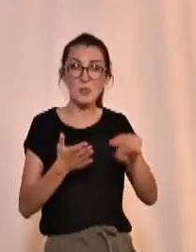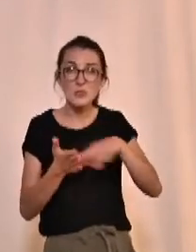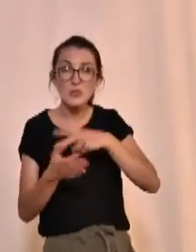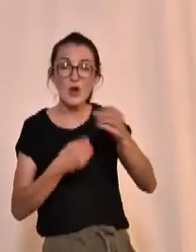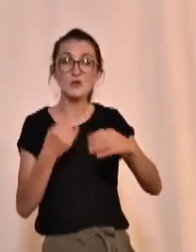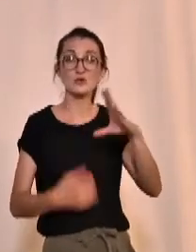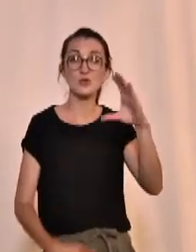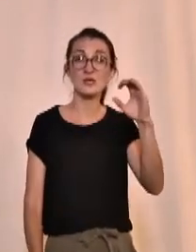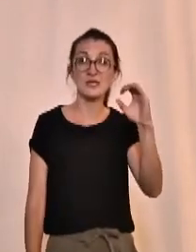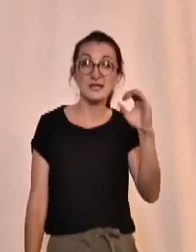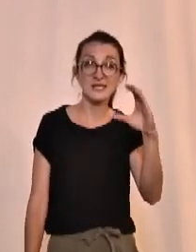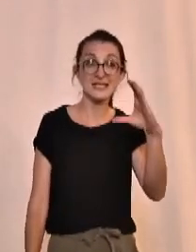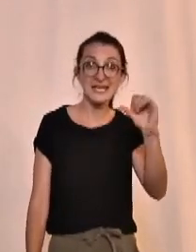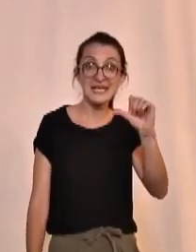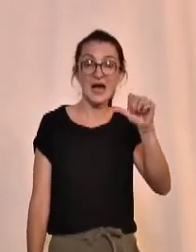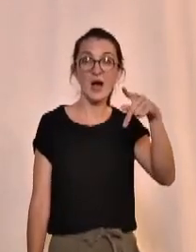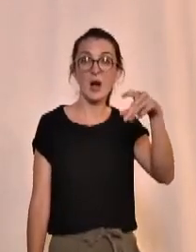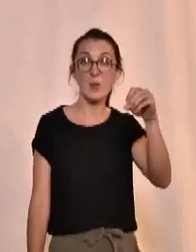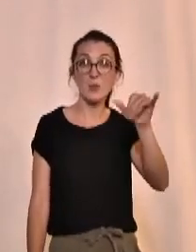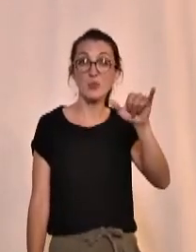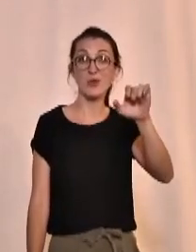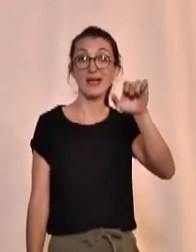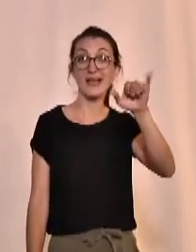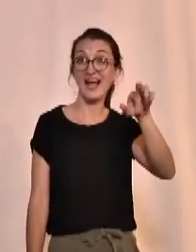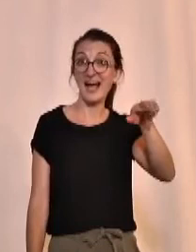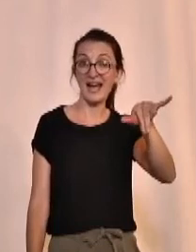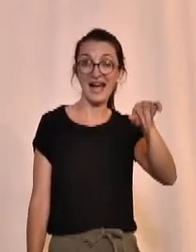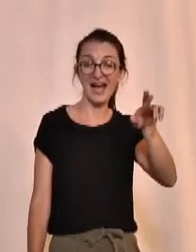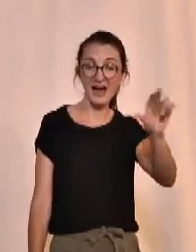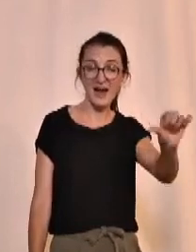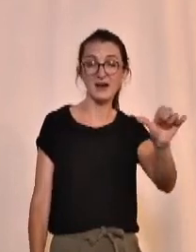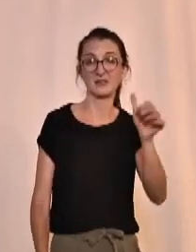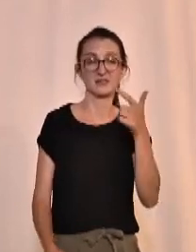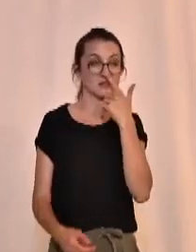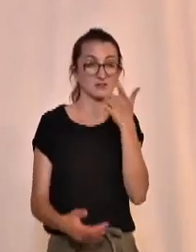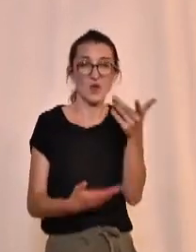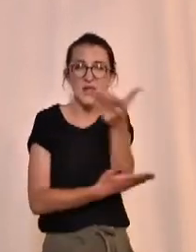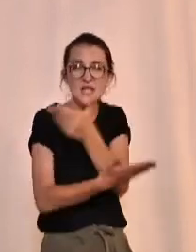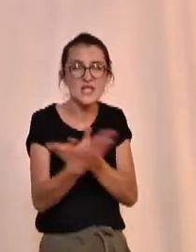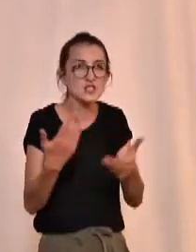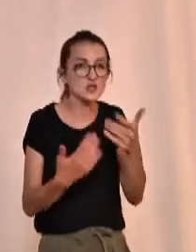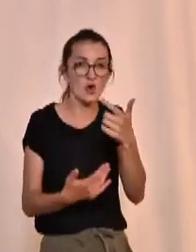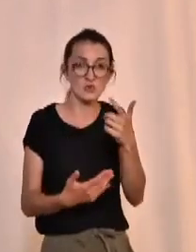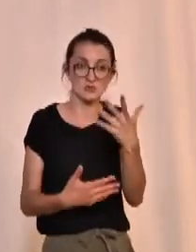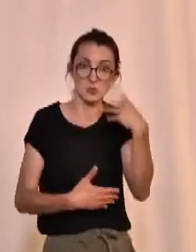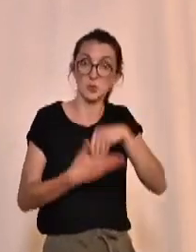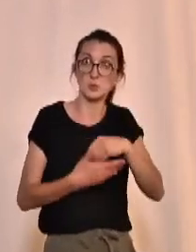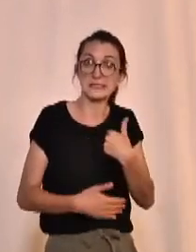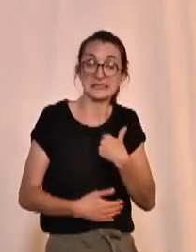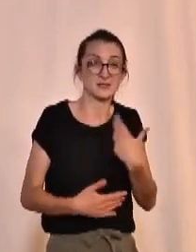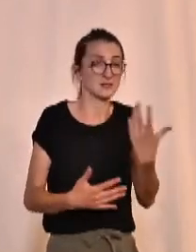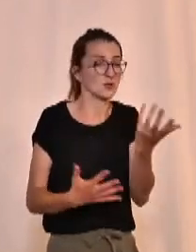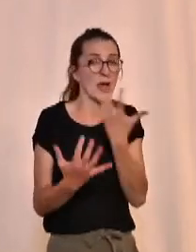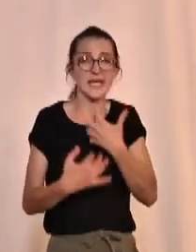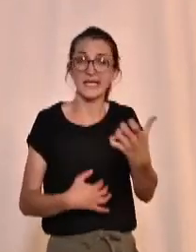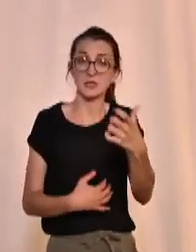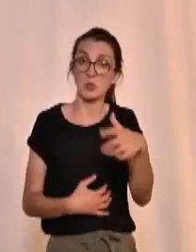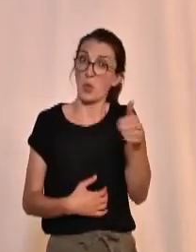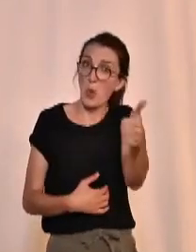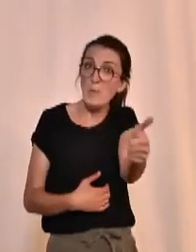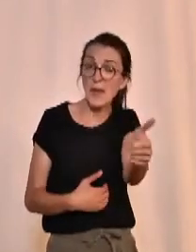et cet échange de là il est d'une richesse incroyable pour tous pour les personnes en situation de